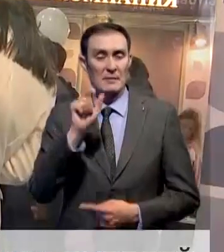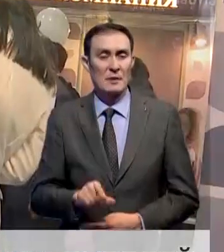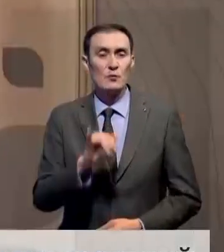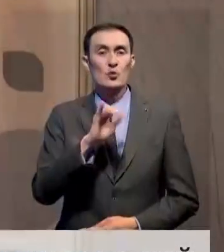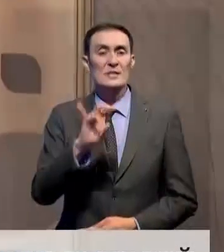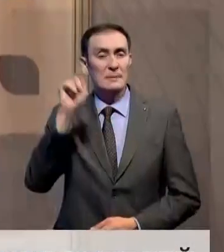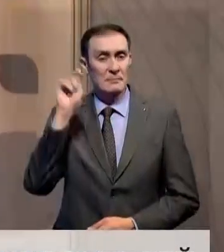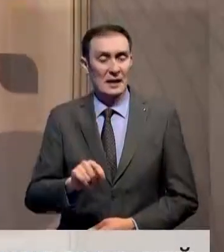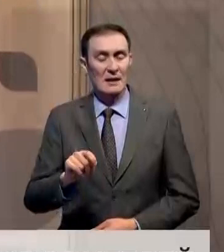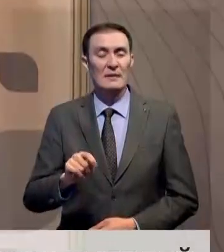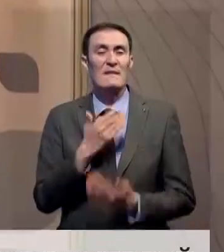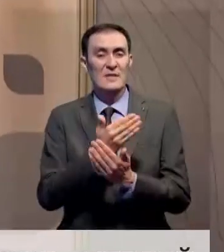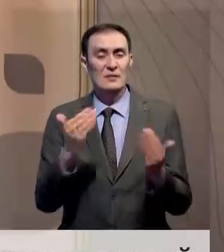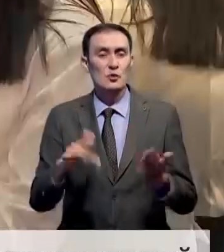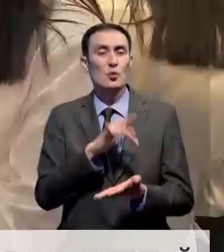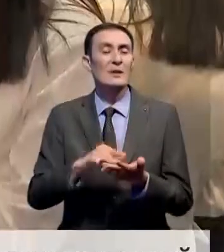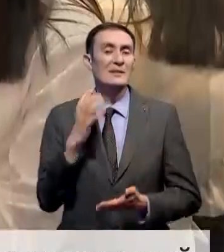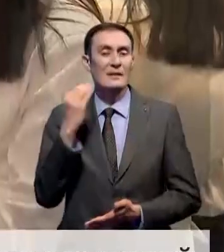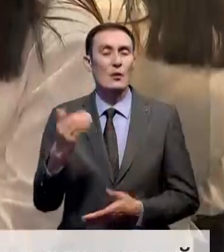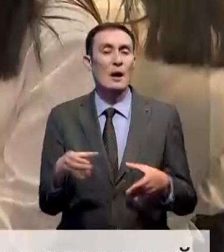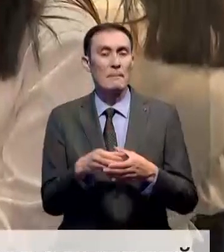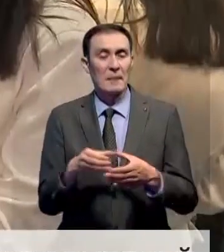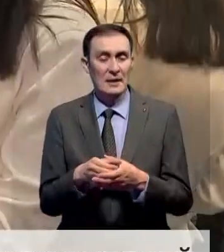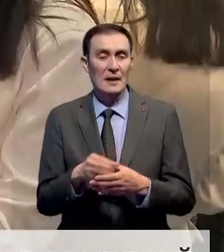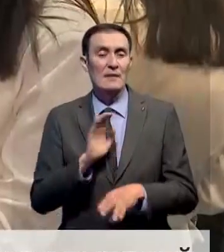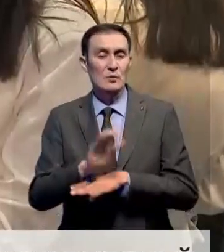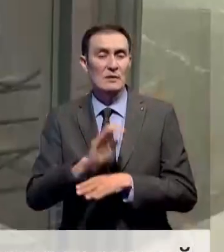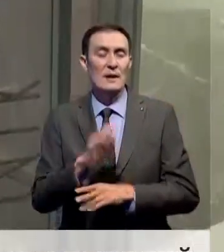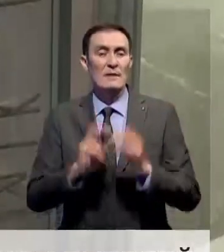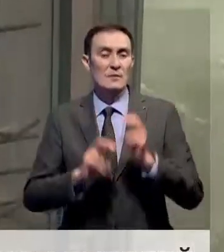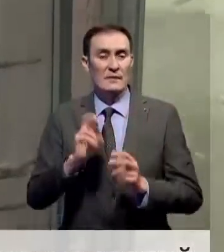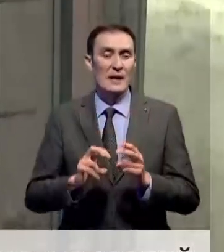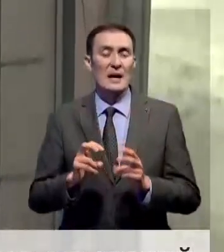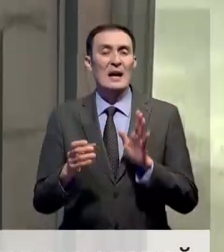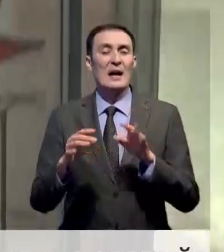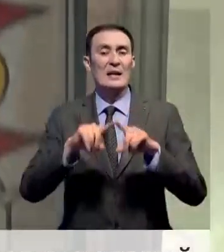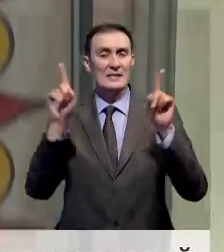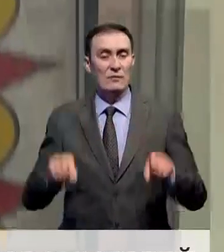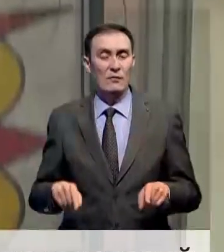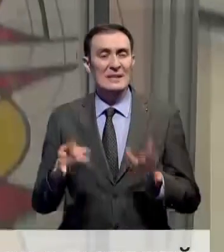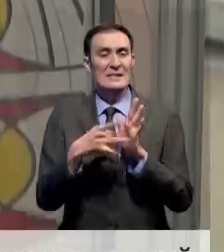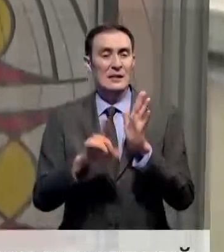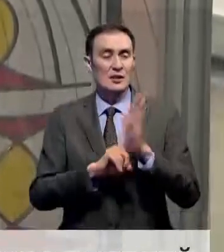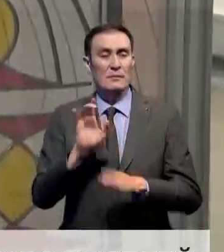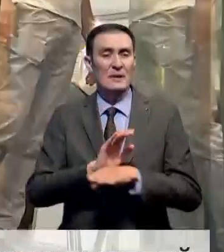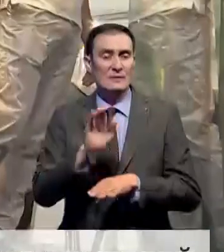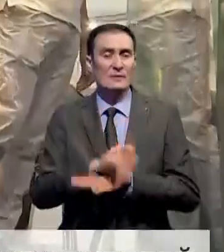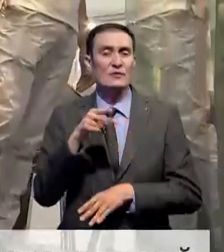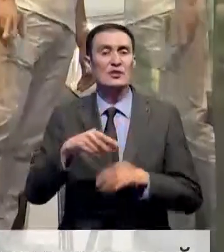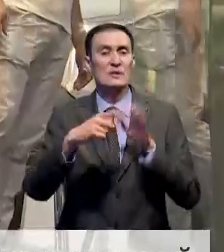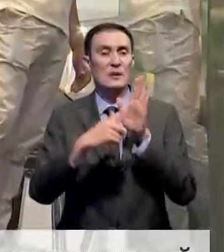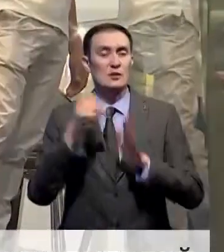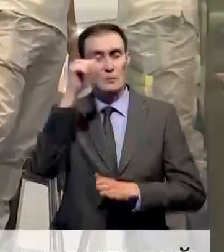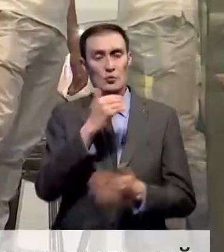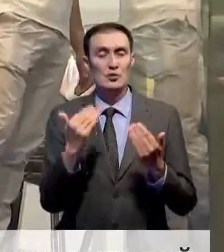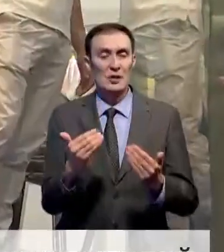приехал на выставку казахстанских товаров из Кызылорды. Его компания специализируется на производстве листового стекла. Производство было начато в 2017 году.